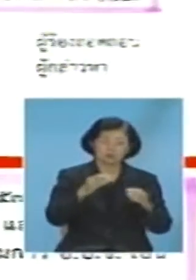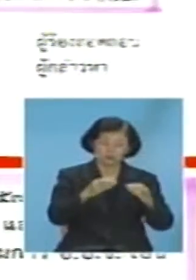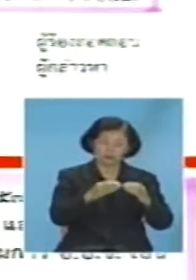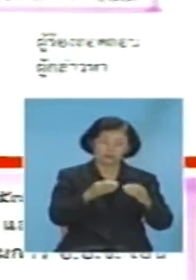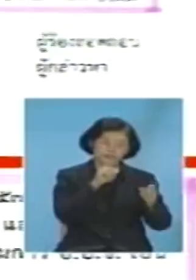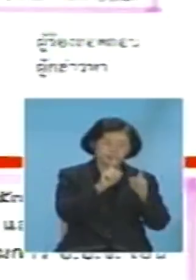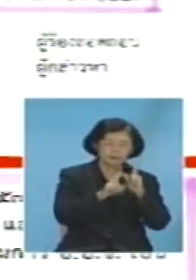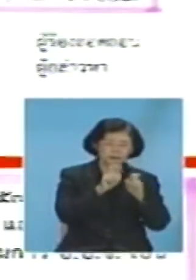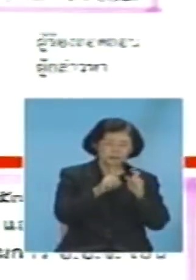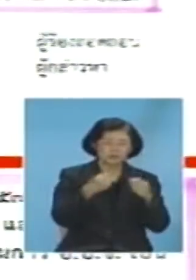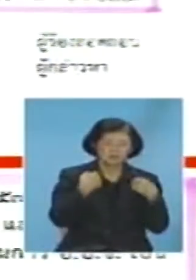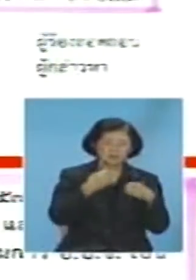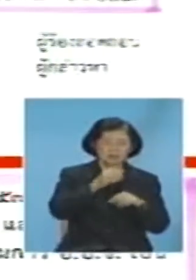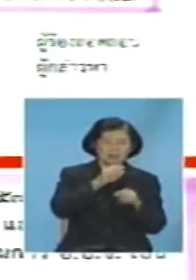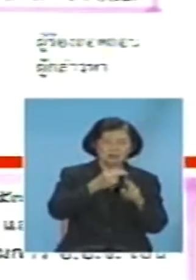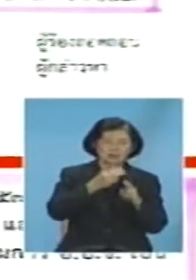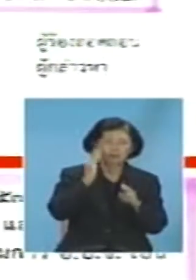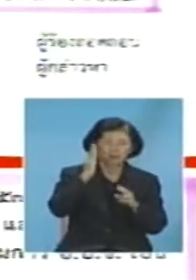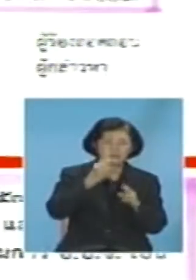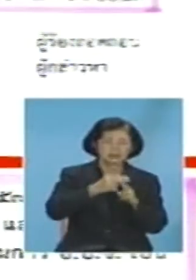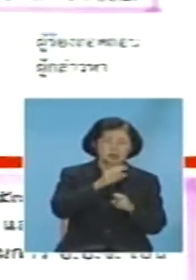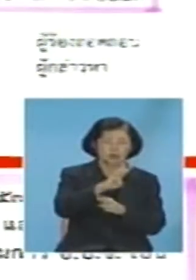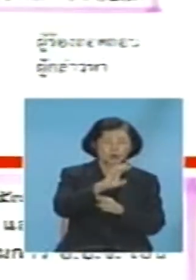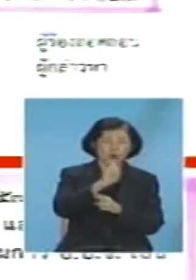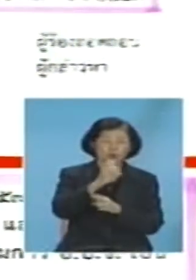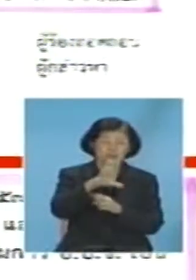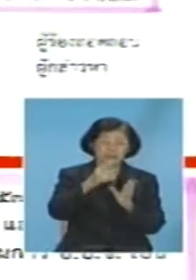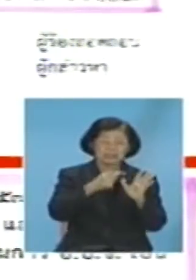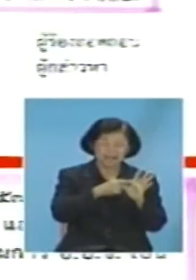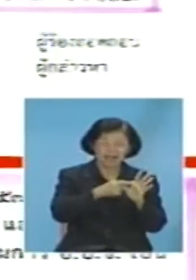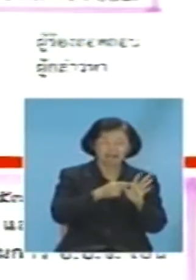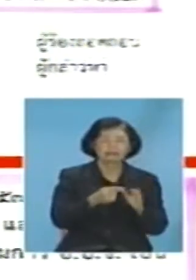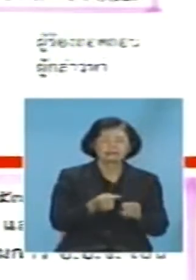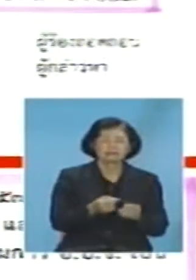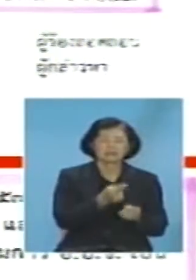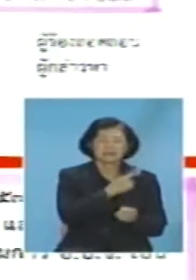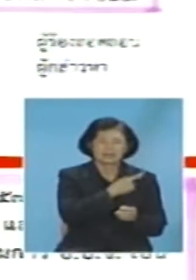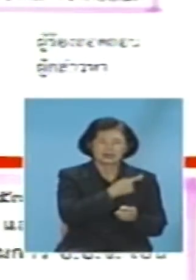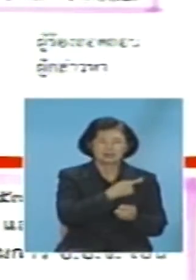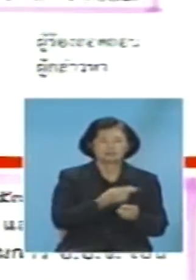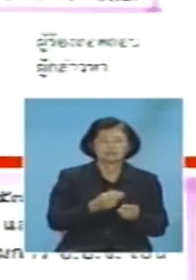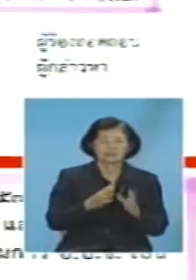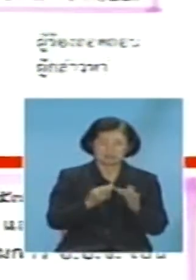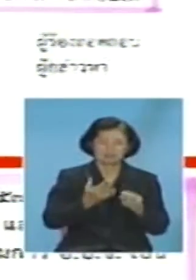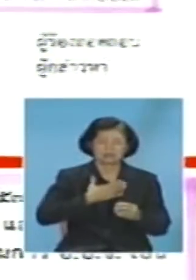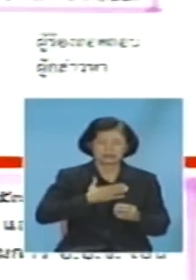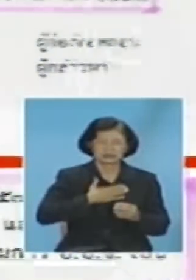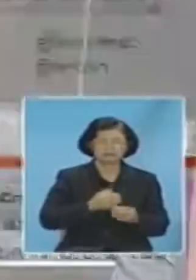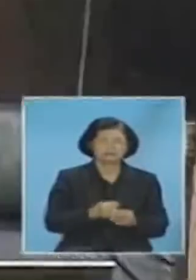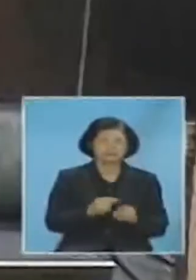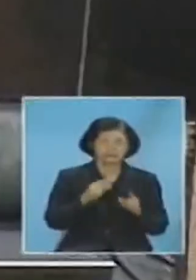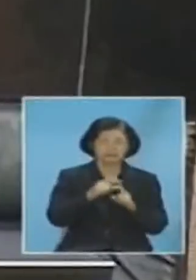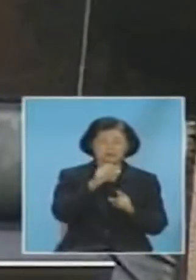และมีนายวิชามหาคุณเป็นผู้รับผิดชอบสำนวนการไต่สวนคดีถอดถอนของดิฉันค่ะซึ่งคำสั่